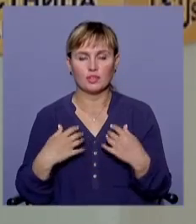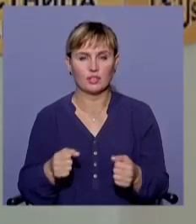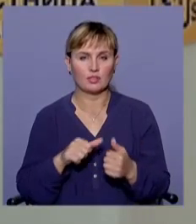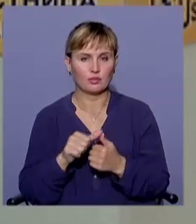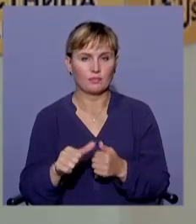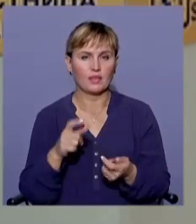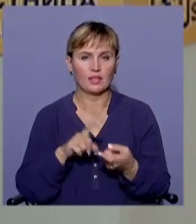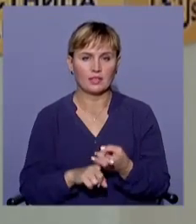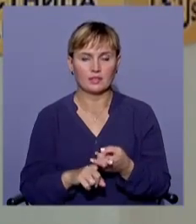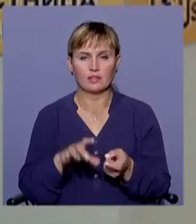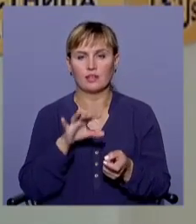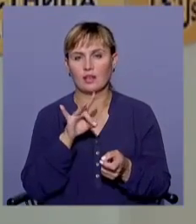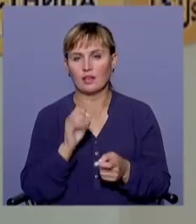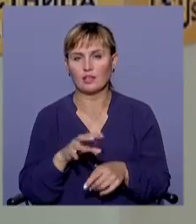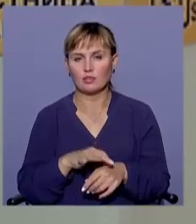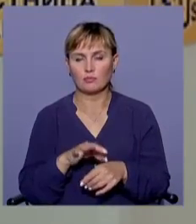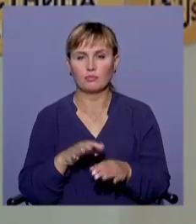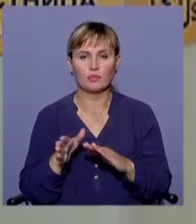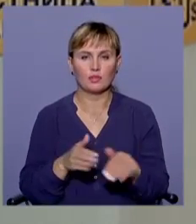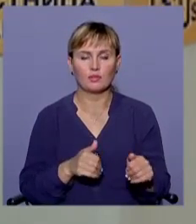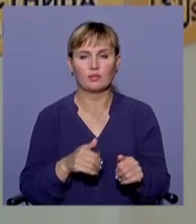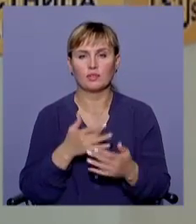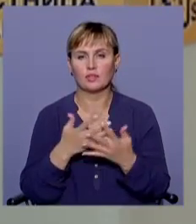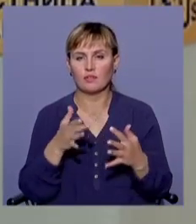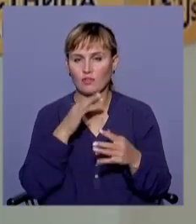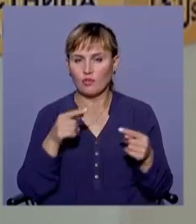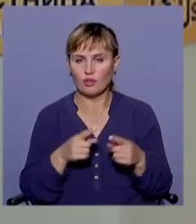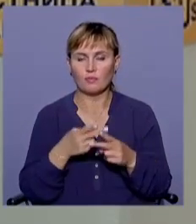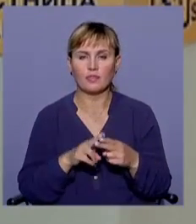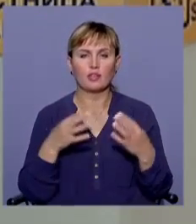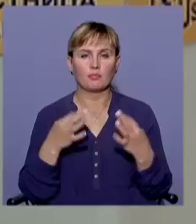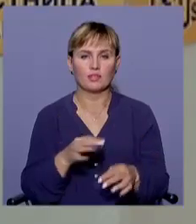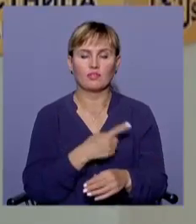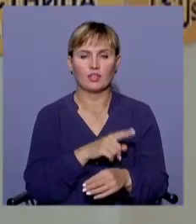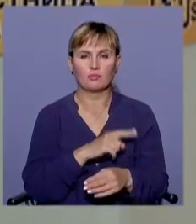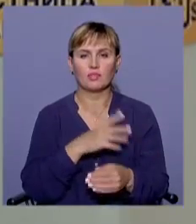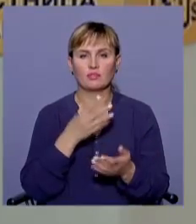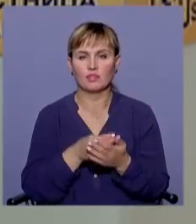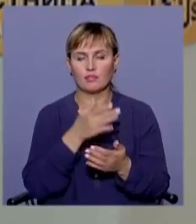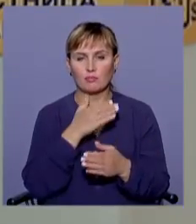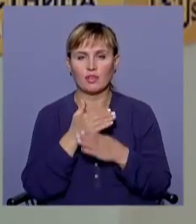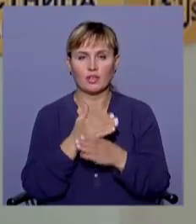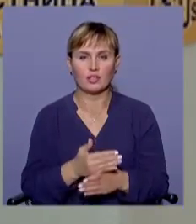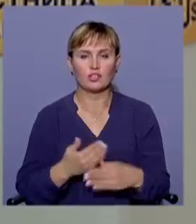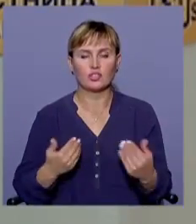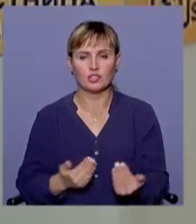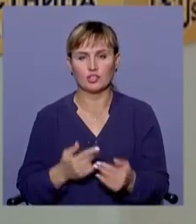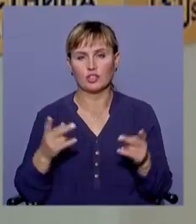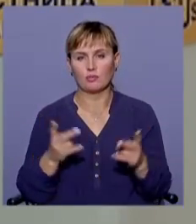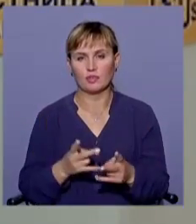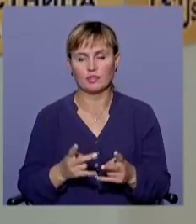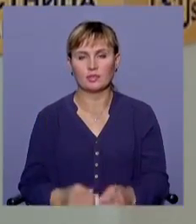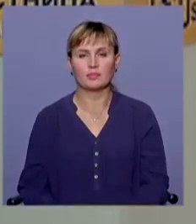особенно касательно онкозаболеваний. Проходят скрининг вовремя. Это позволяет врачам своевременно оказывать жизненно